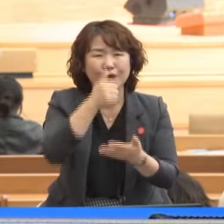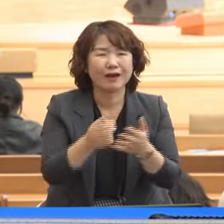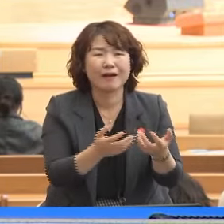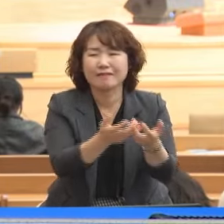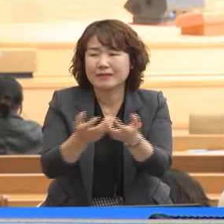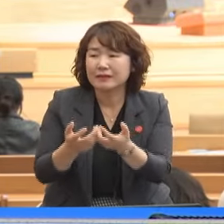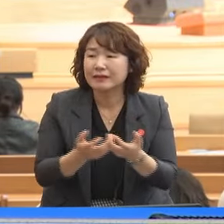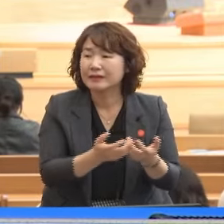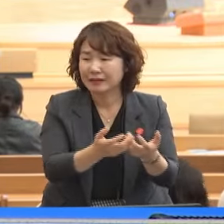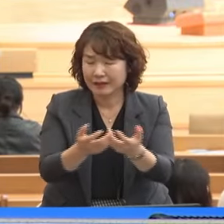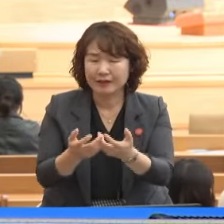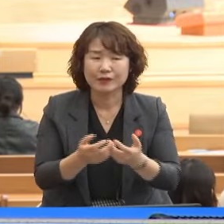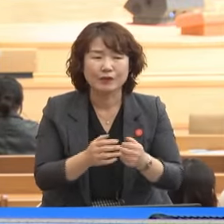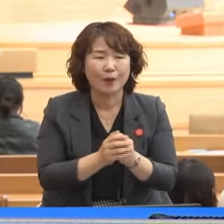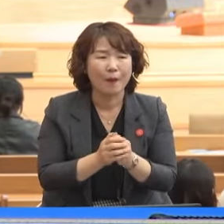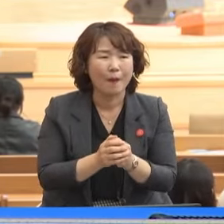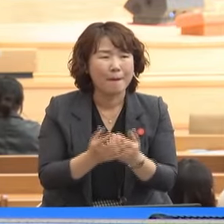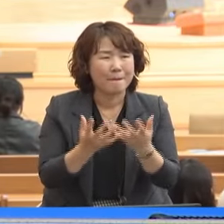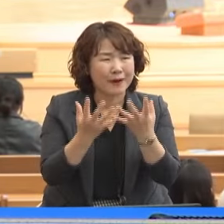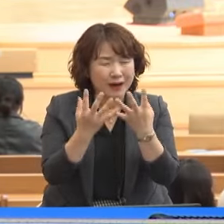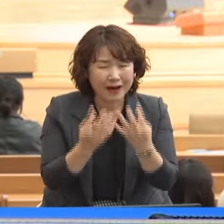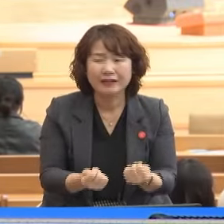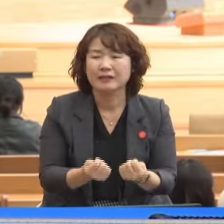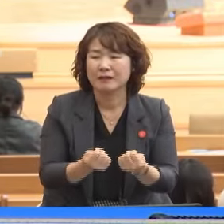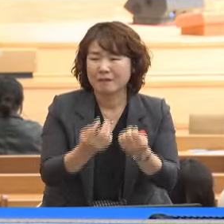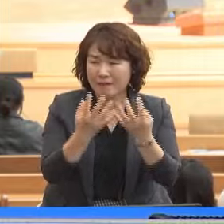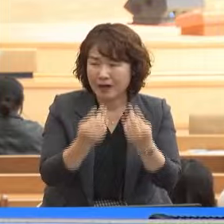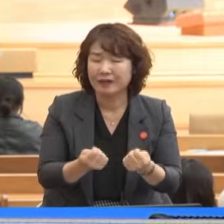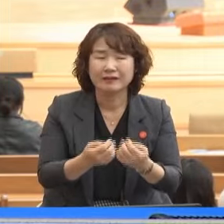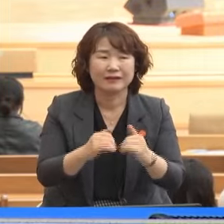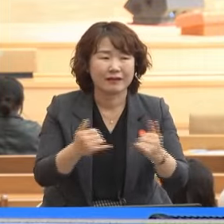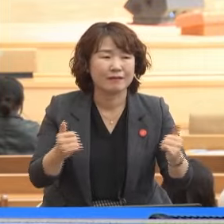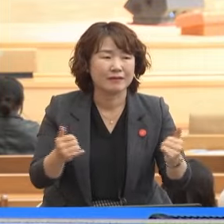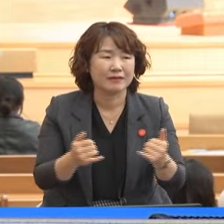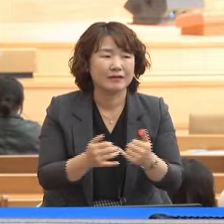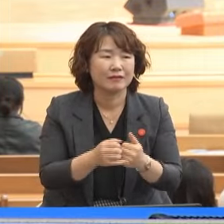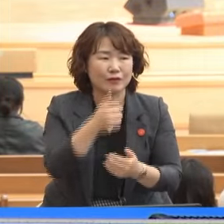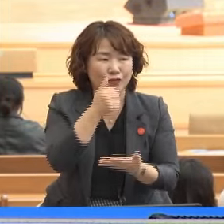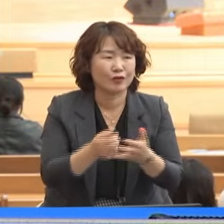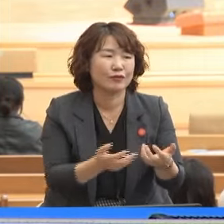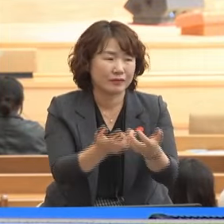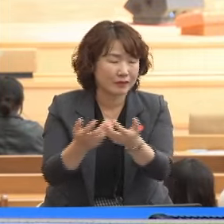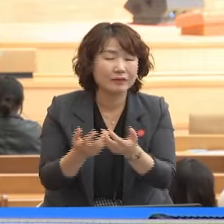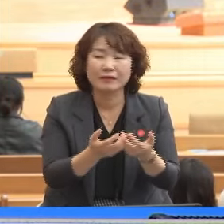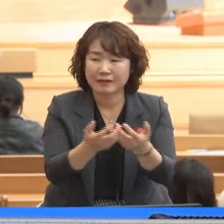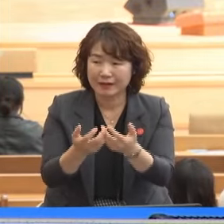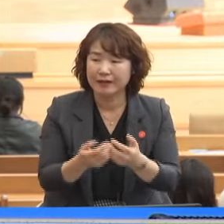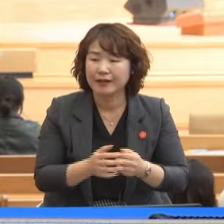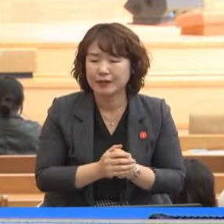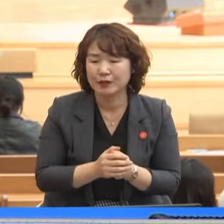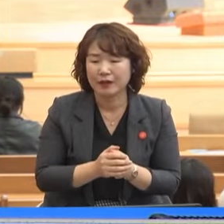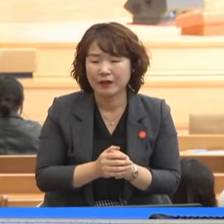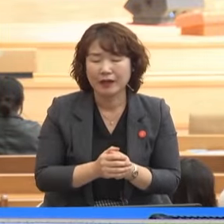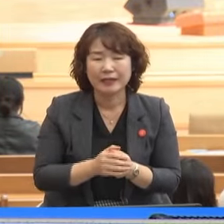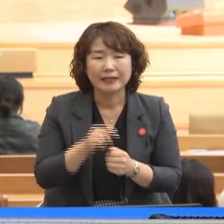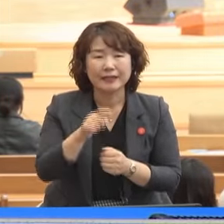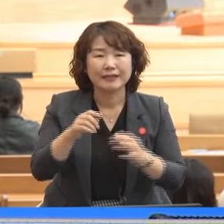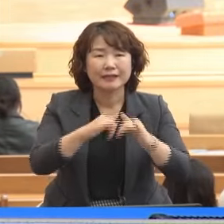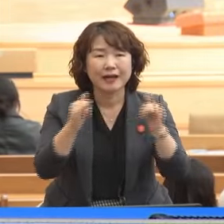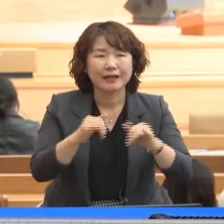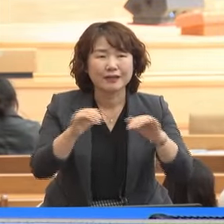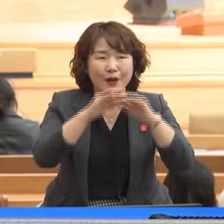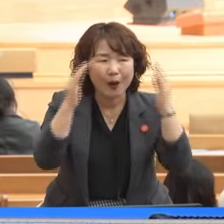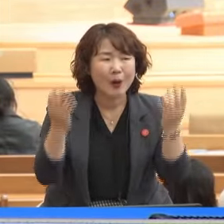곳곳에 온 사회를 다 뒤덮어버렸어. 다 모든 사회를